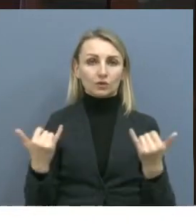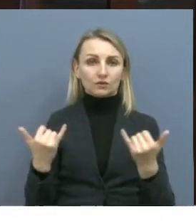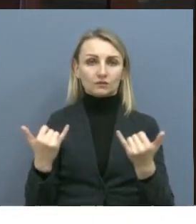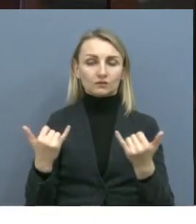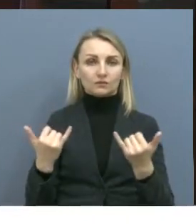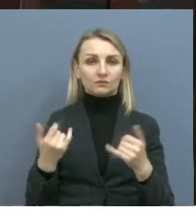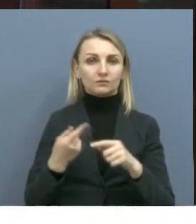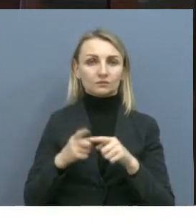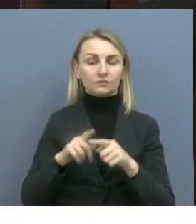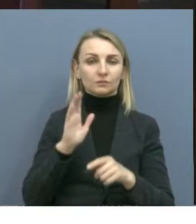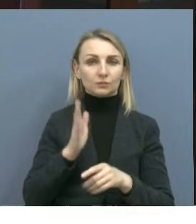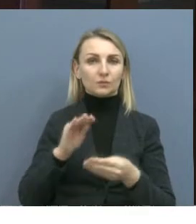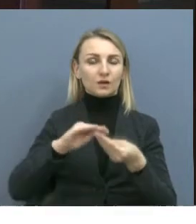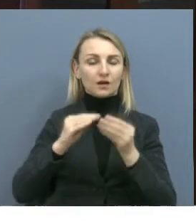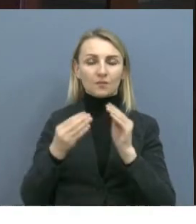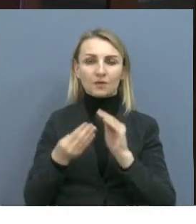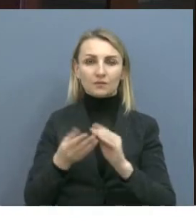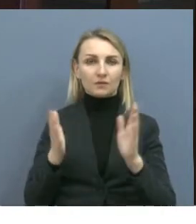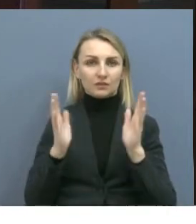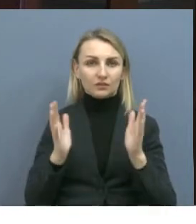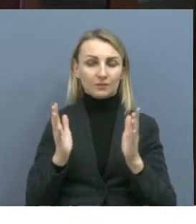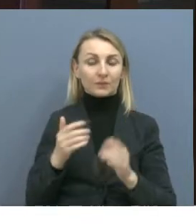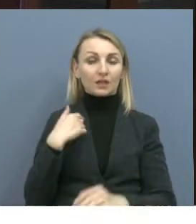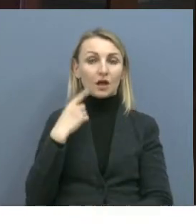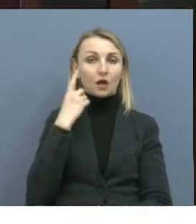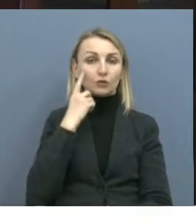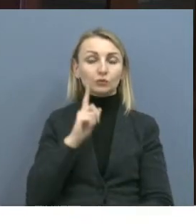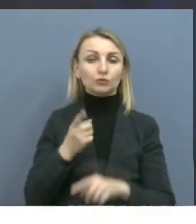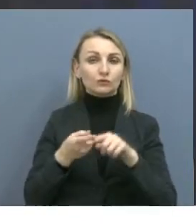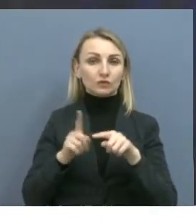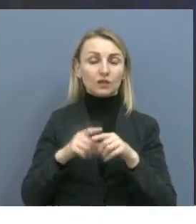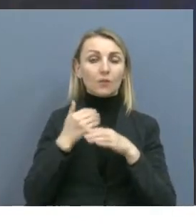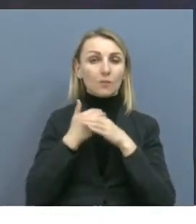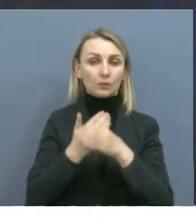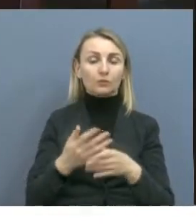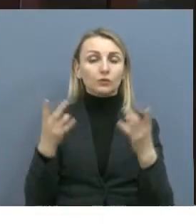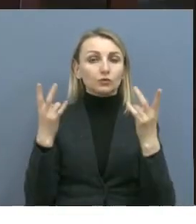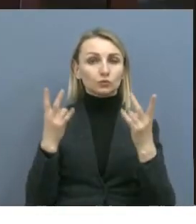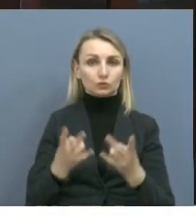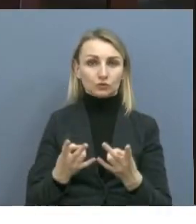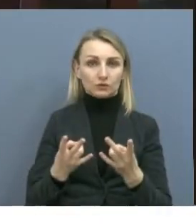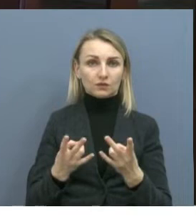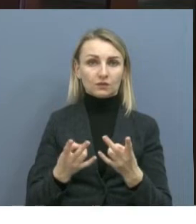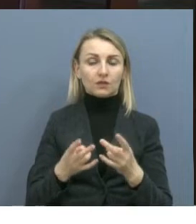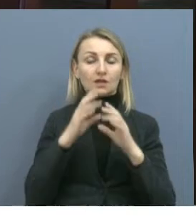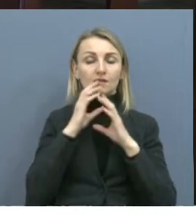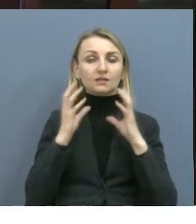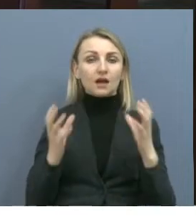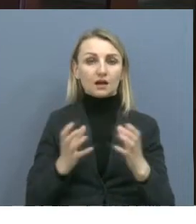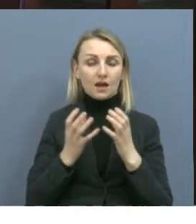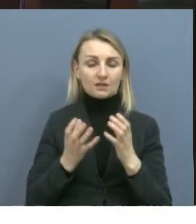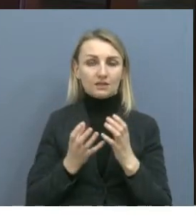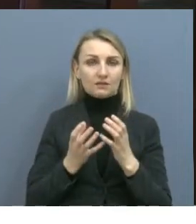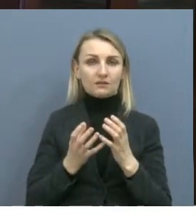испытывают, наверное, будут проблемы. Я думаю, что эта мера, она необходима. Я думаю, даст, ну, как бы сохранить, по крайней